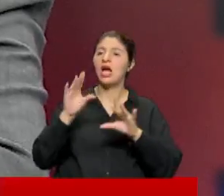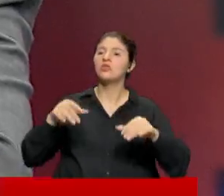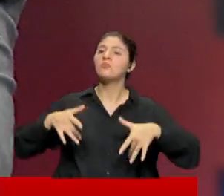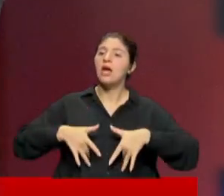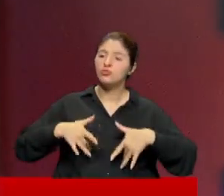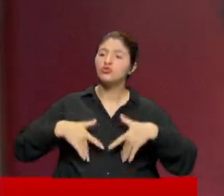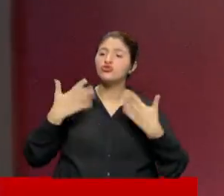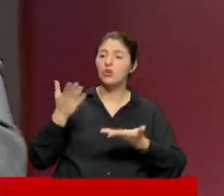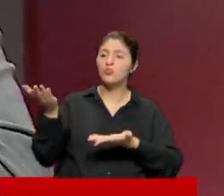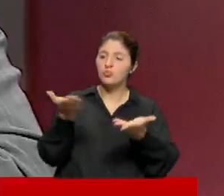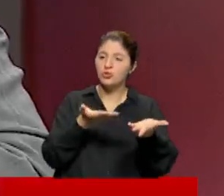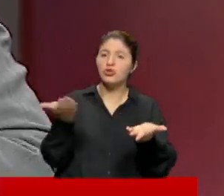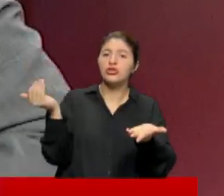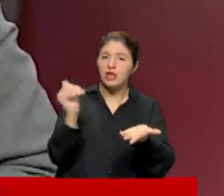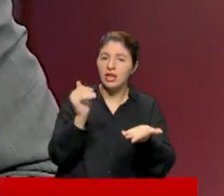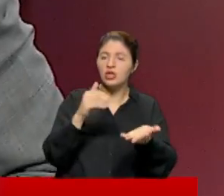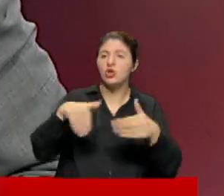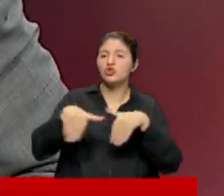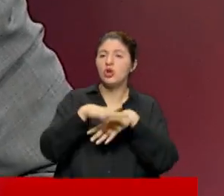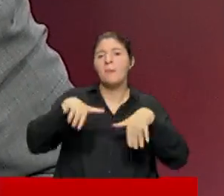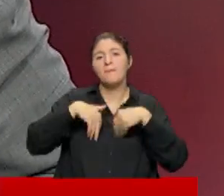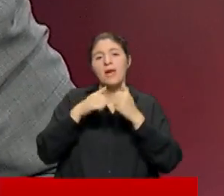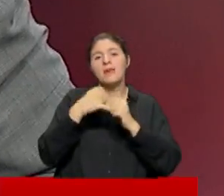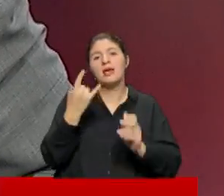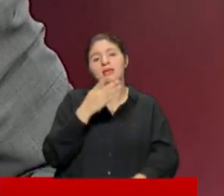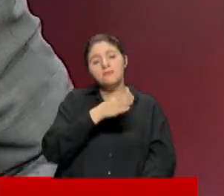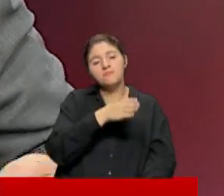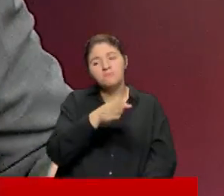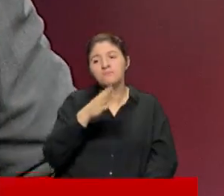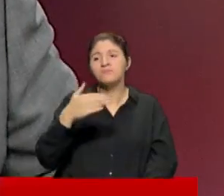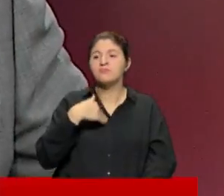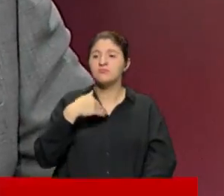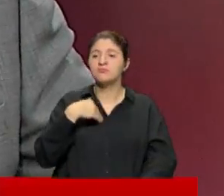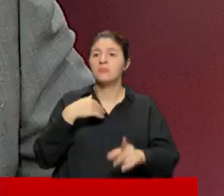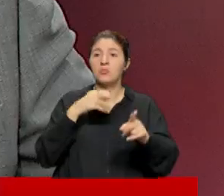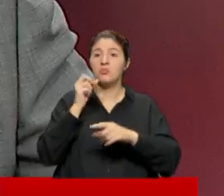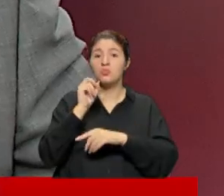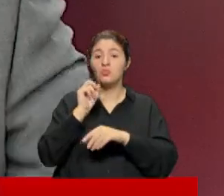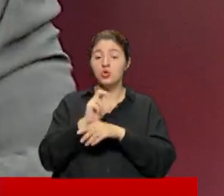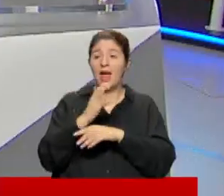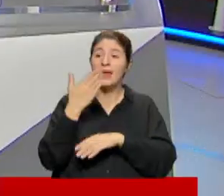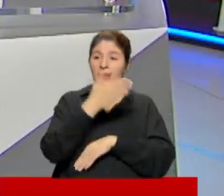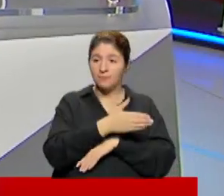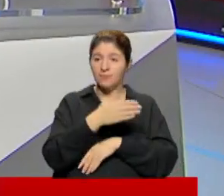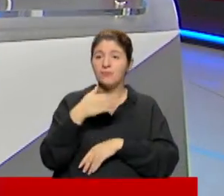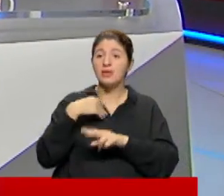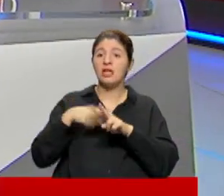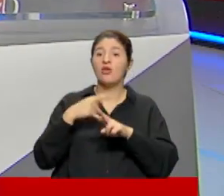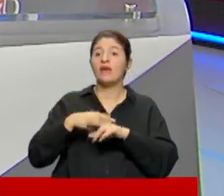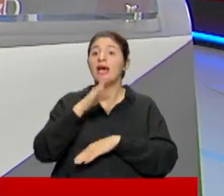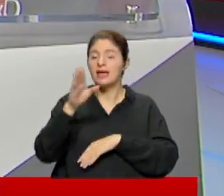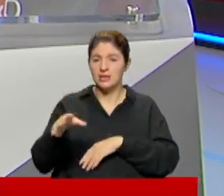memnunsa Buyurun gelin sokakta Beraber gezelim ben Muğla yatağı daydım Ben